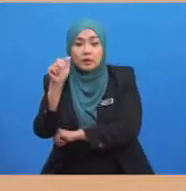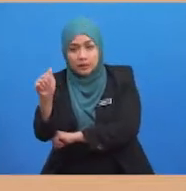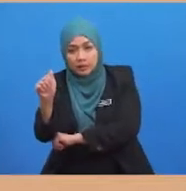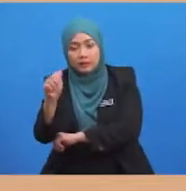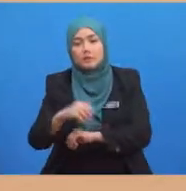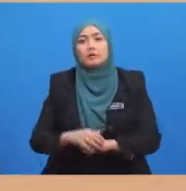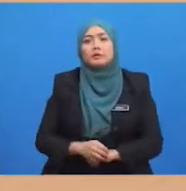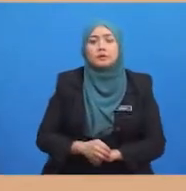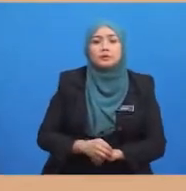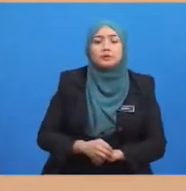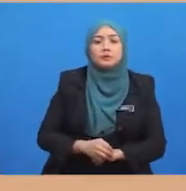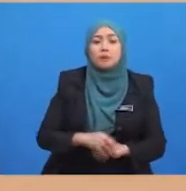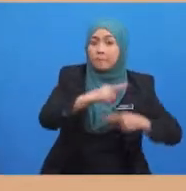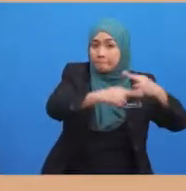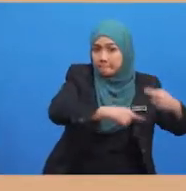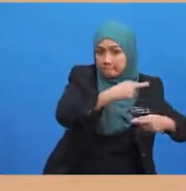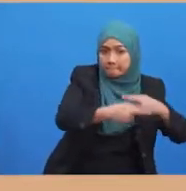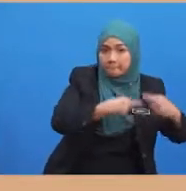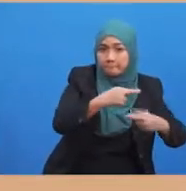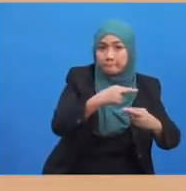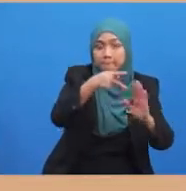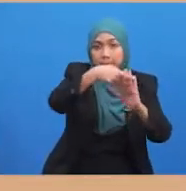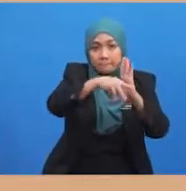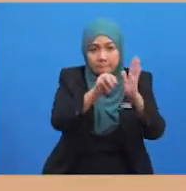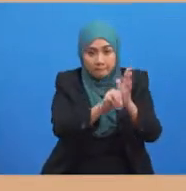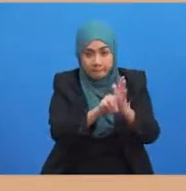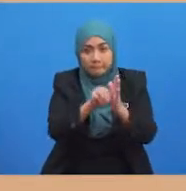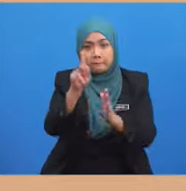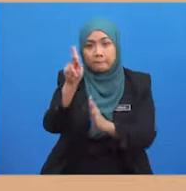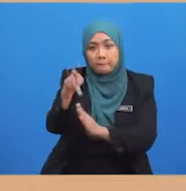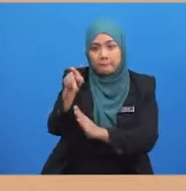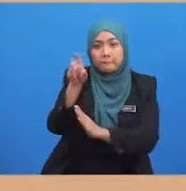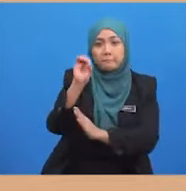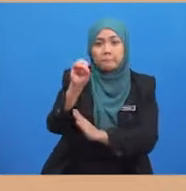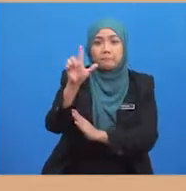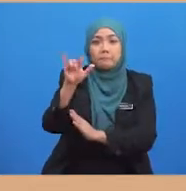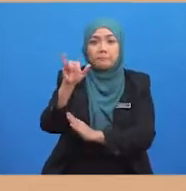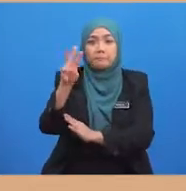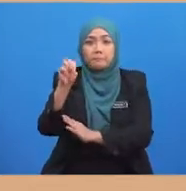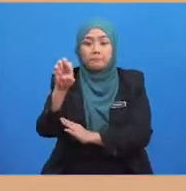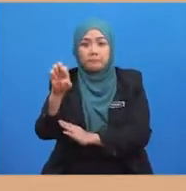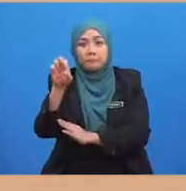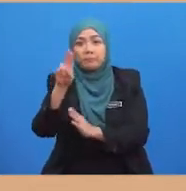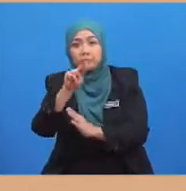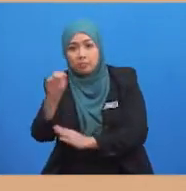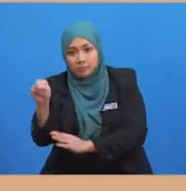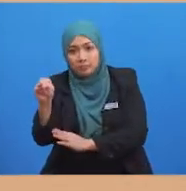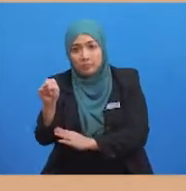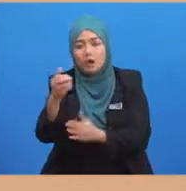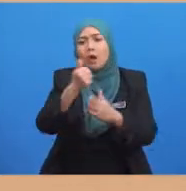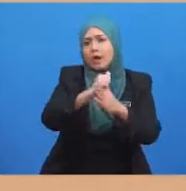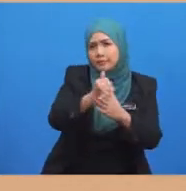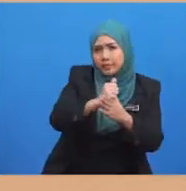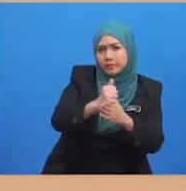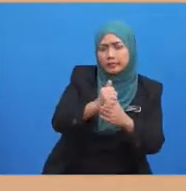Etena mengalami proses pempolimeran menghasilkan polietena. Antara